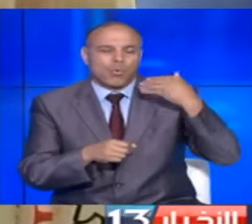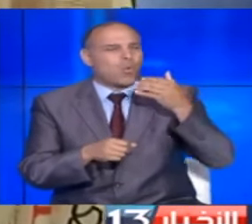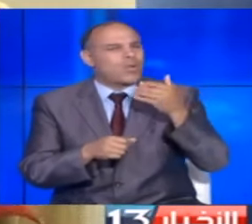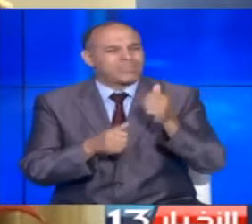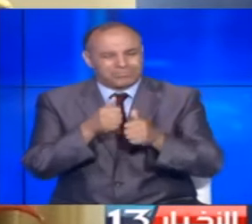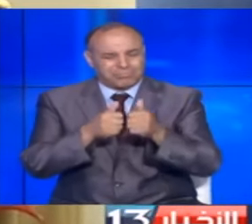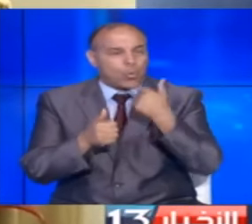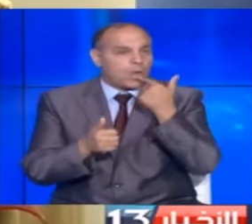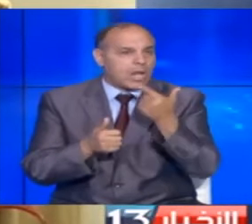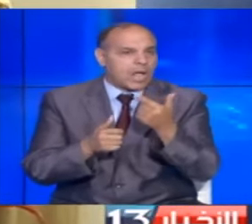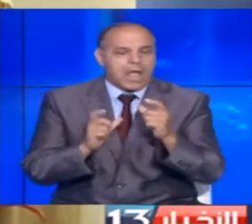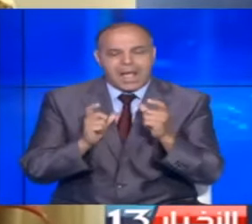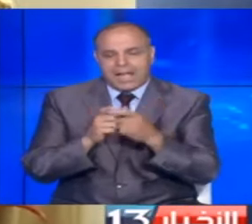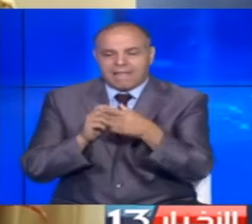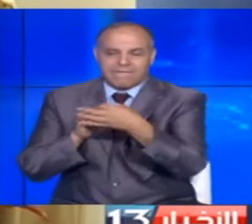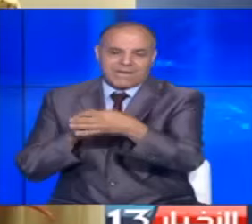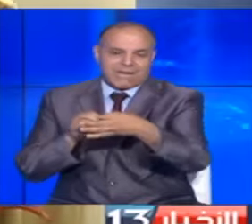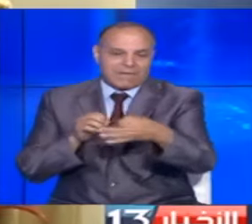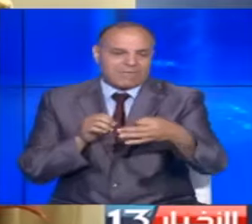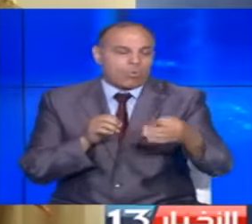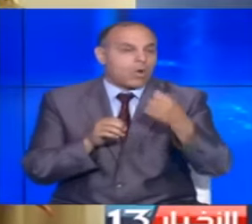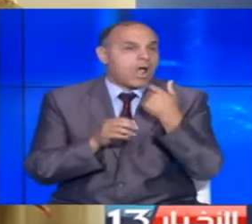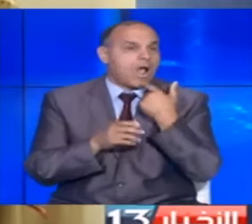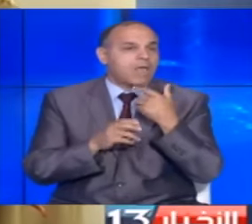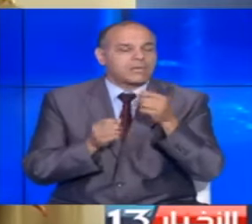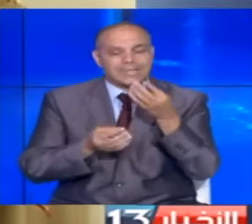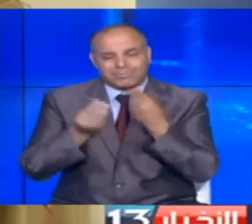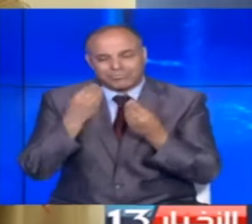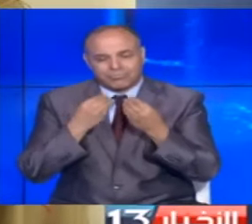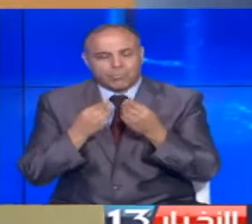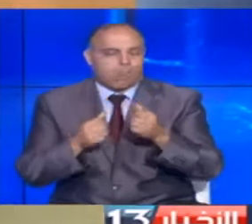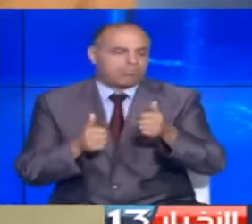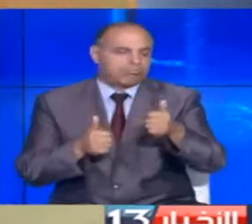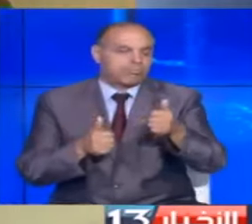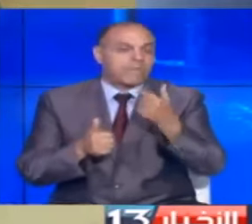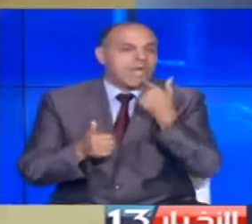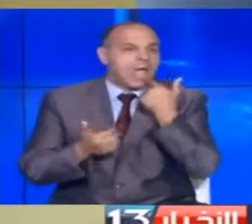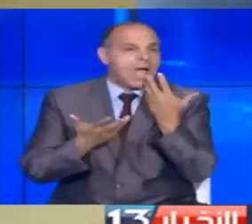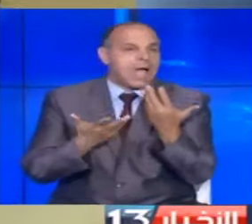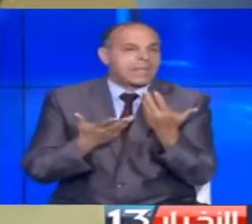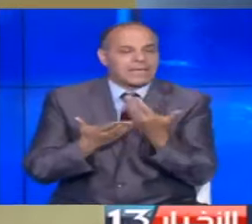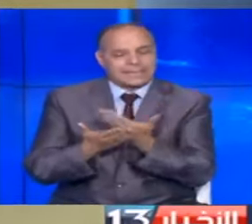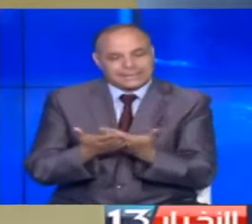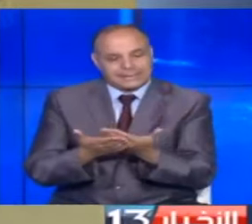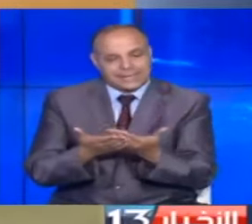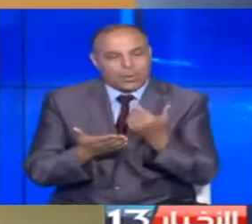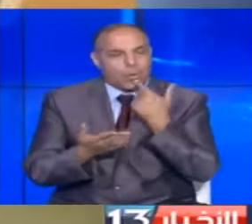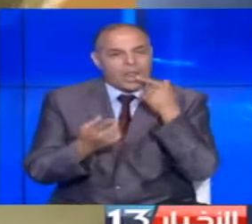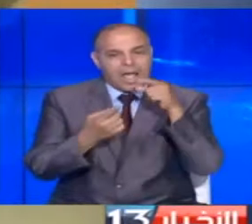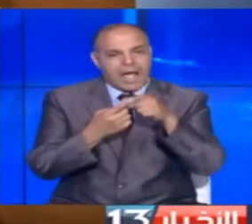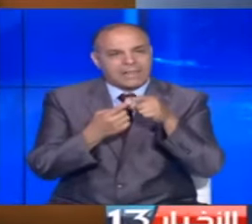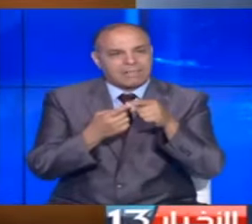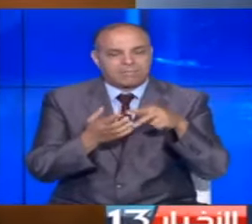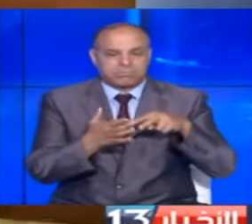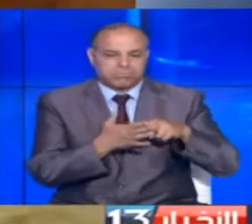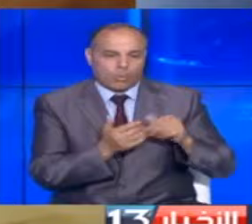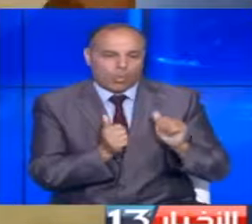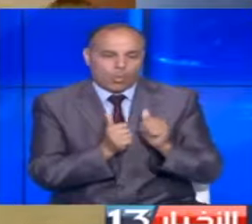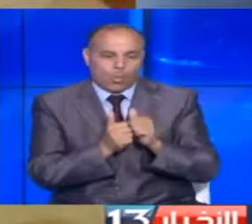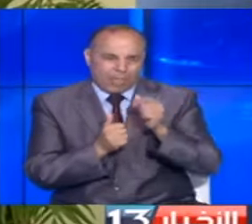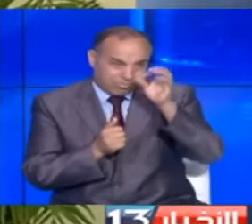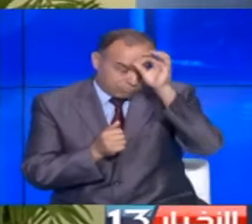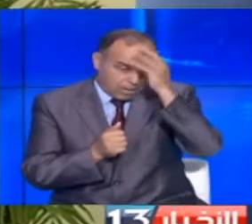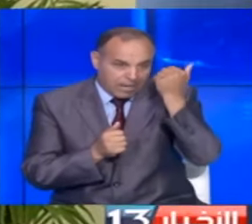المشرفون على الهيئات الفرعيه على انها تجاربه مجديه قوامها التبسيط وهدفها الوقوف على الجاهزيه